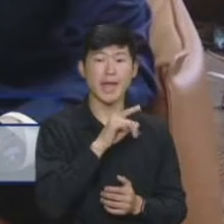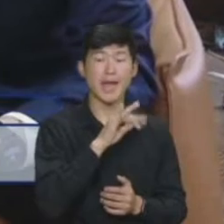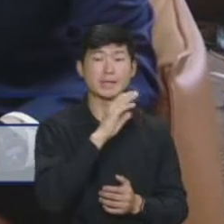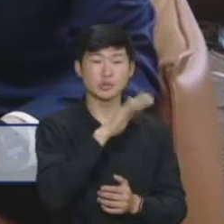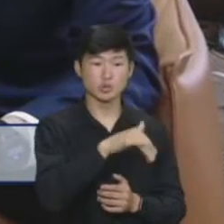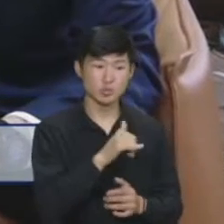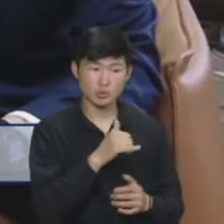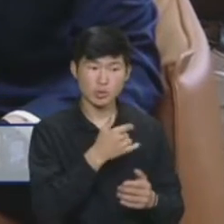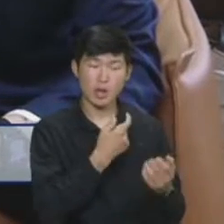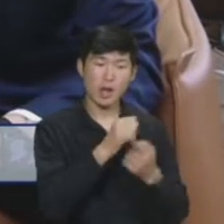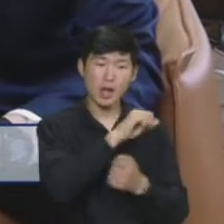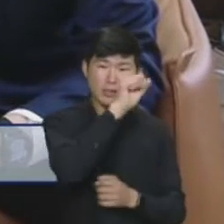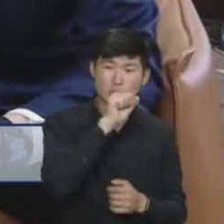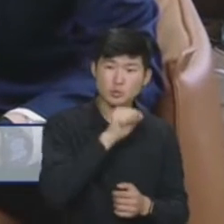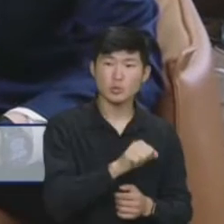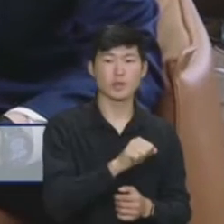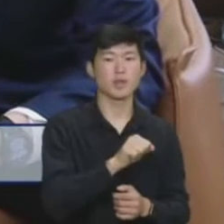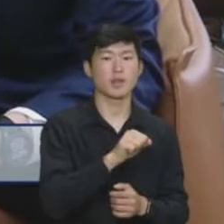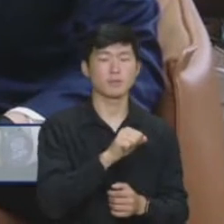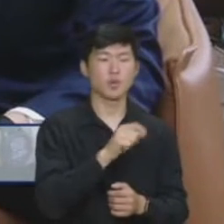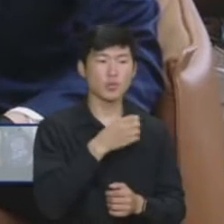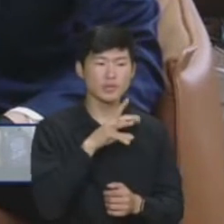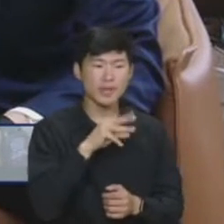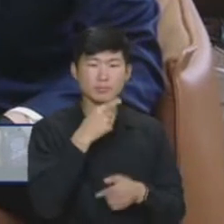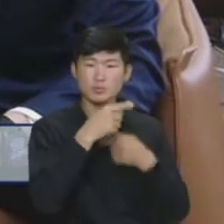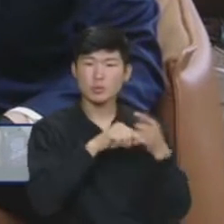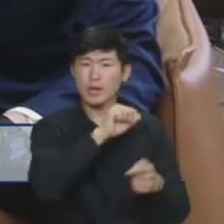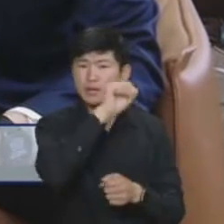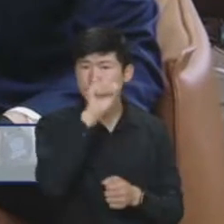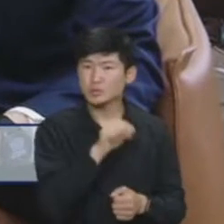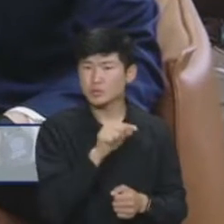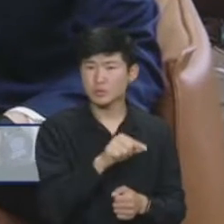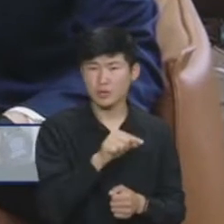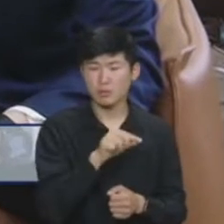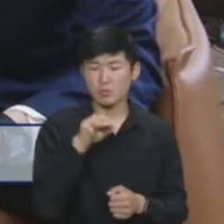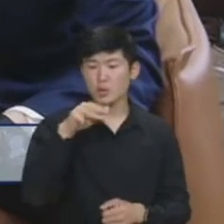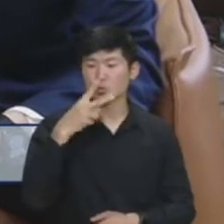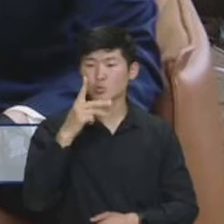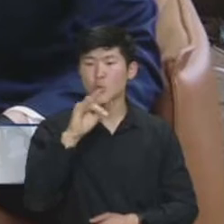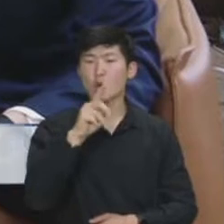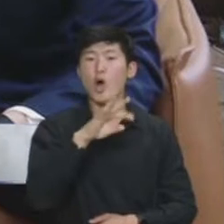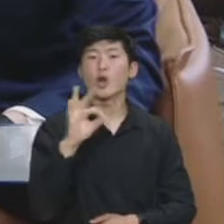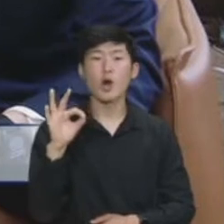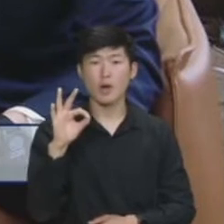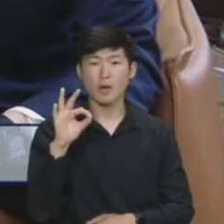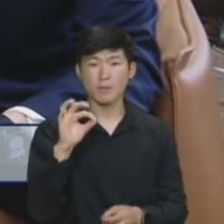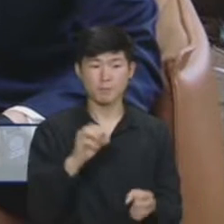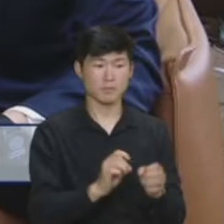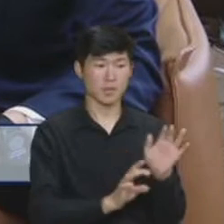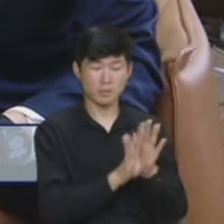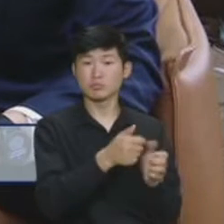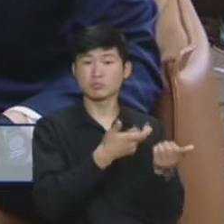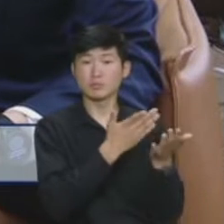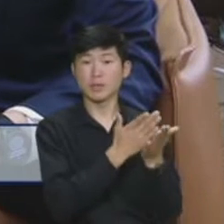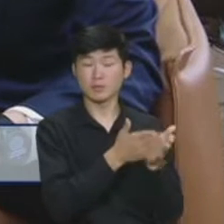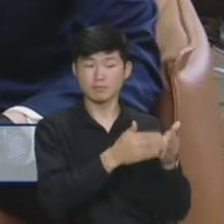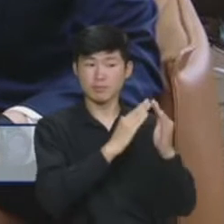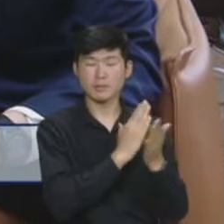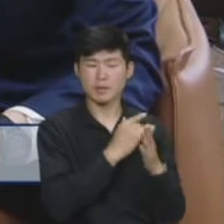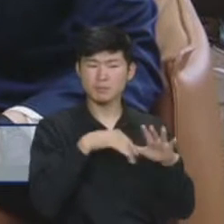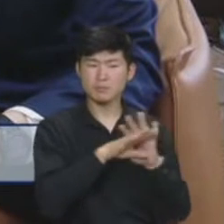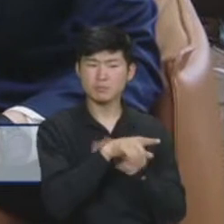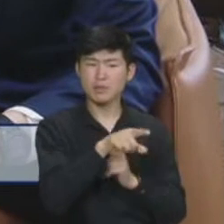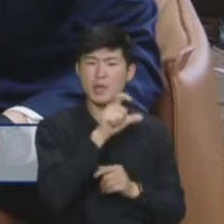энэ эмнэлгийн хэрэгслийн чанар хүртээмжийн асуудлаар бол улсын хурл дээр шинэ шалгах одоо төр хороо байгуулагдсан. Тэгэхээр энэ төр хороо яг энэ